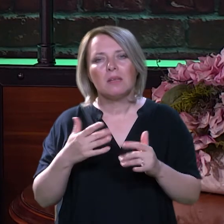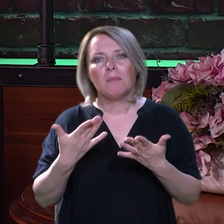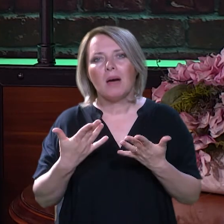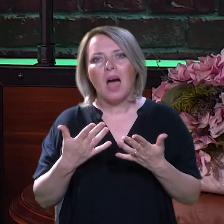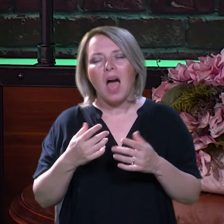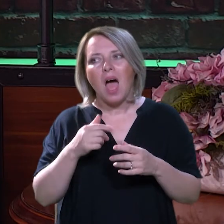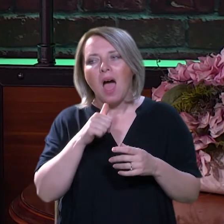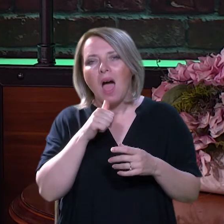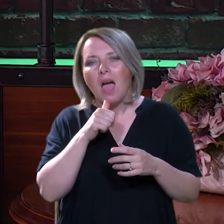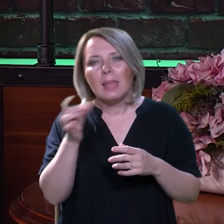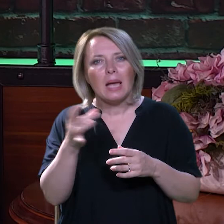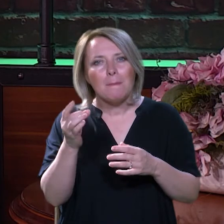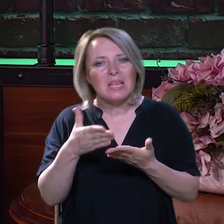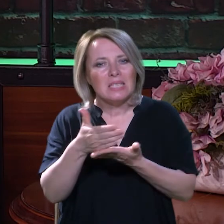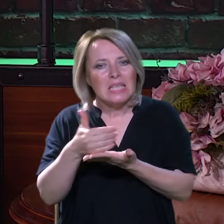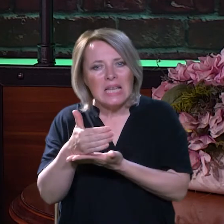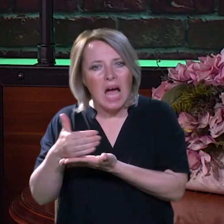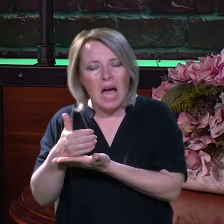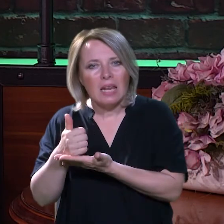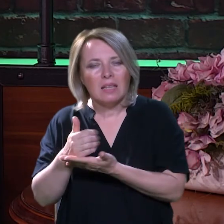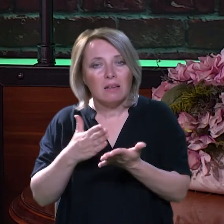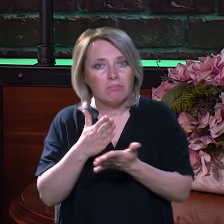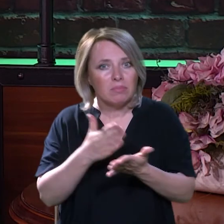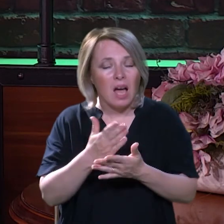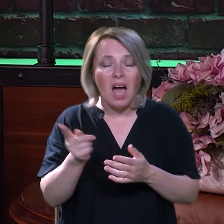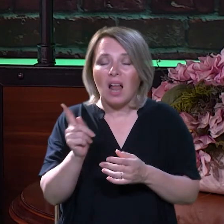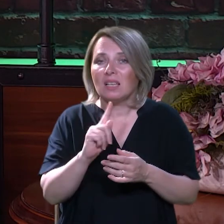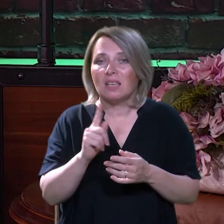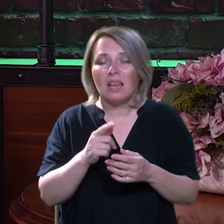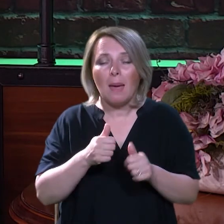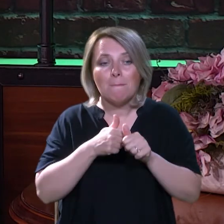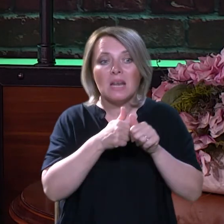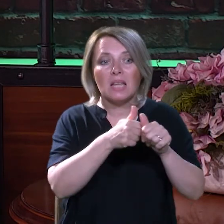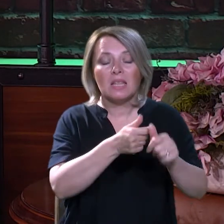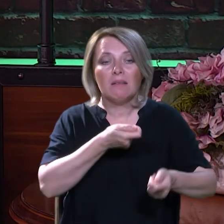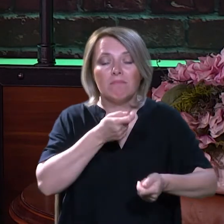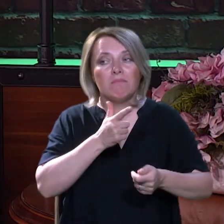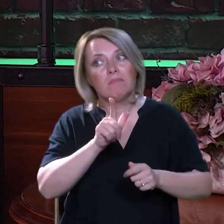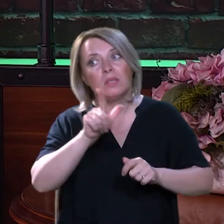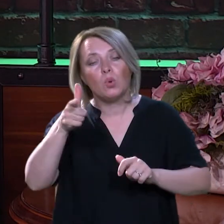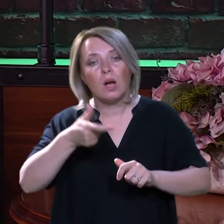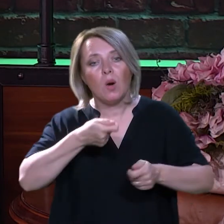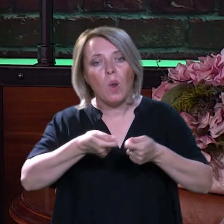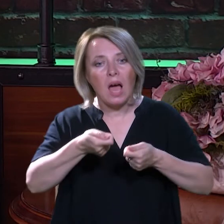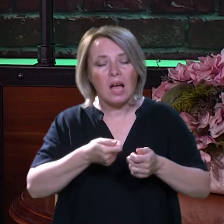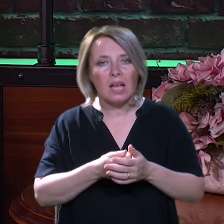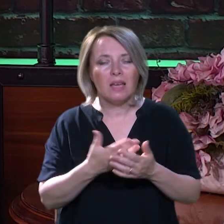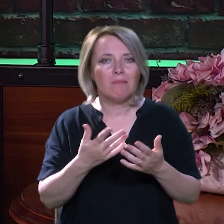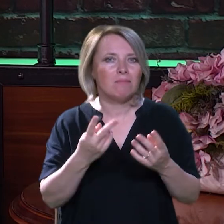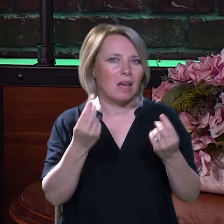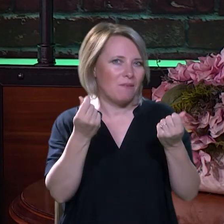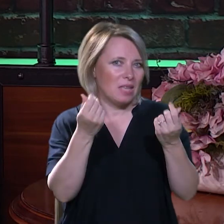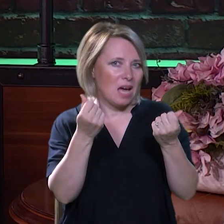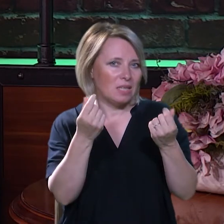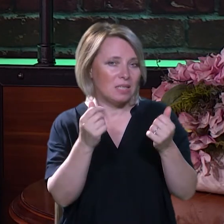meni neke brze zarade koja se odvija, a koju ne prati druga ulaganja. Znači, taj financijska možda strana